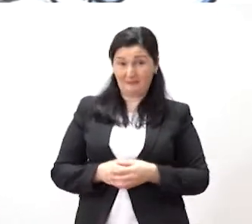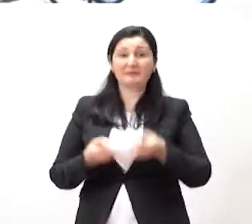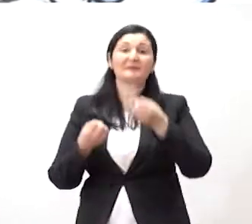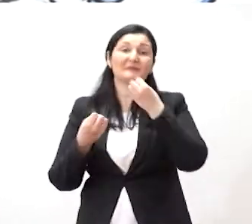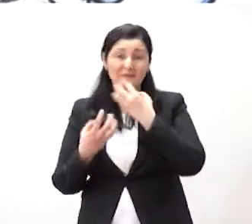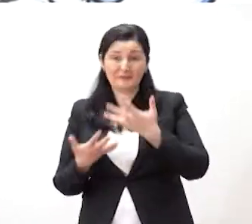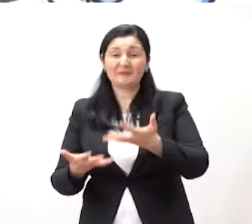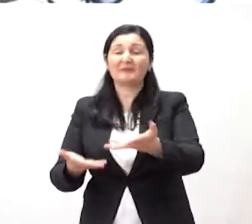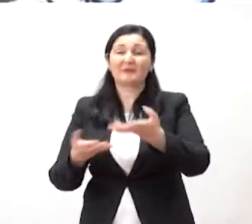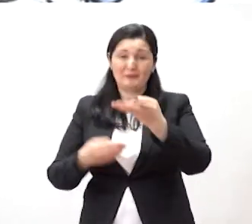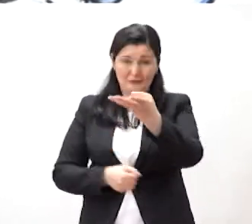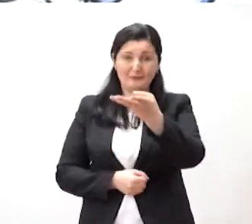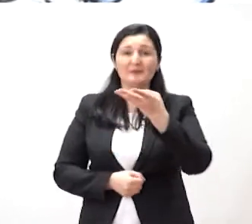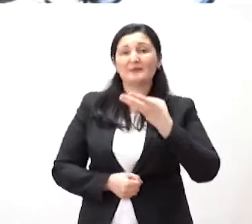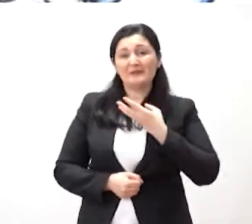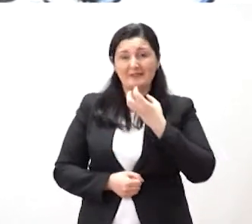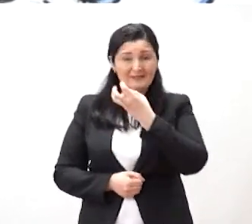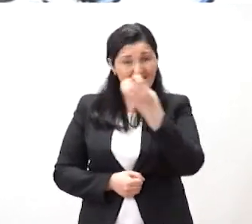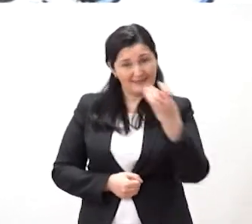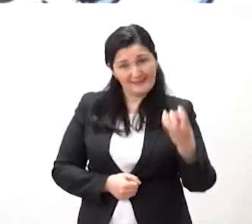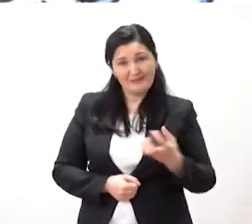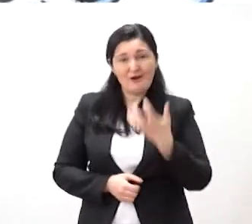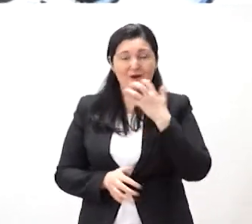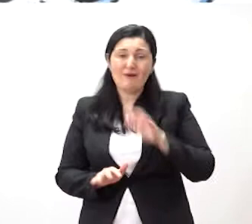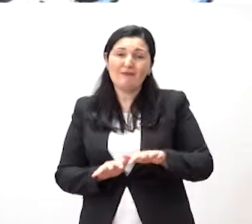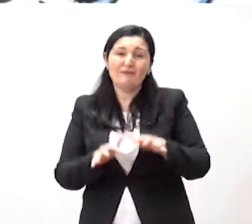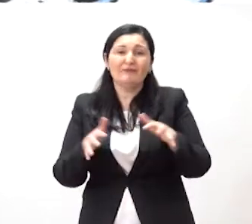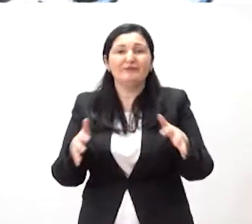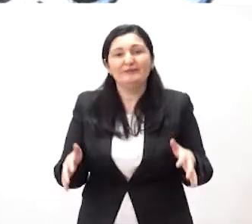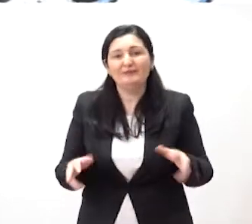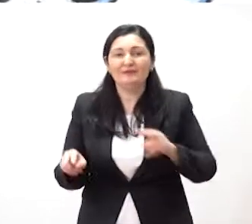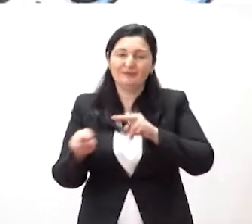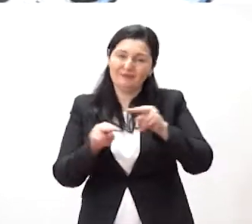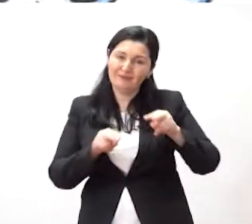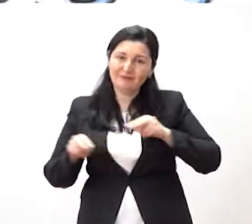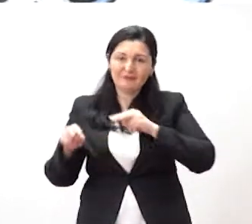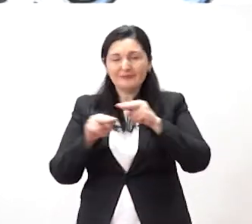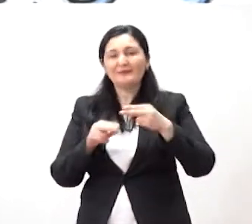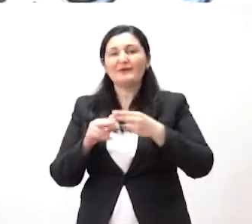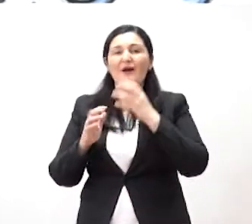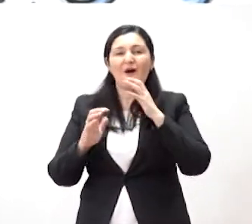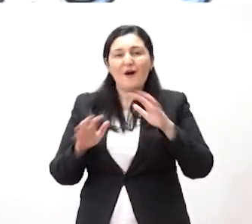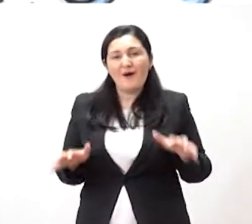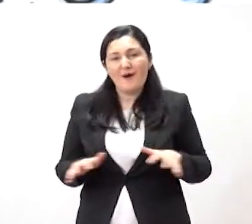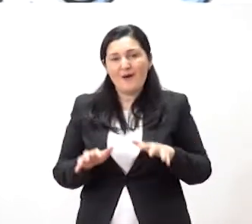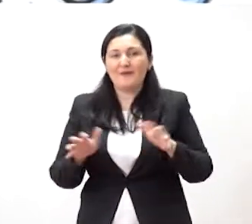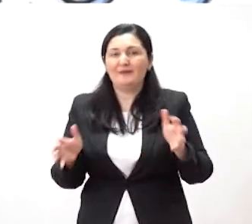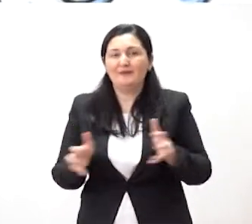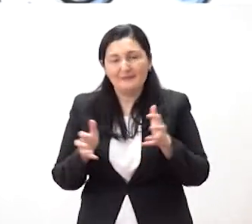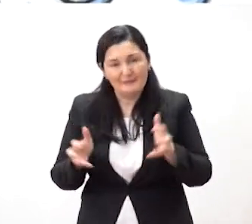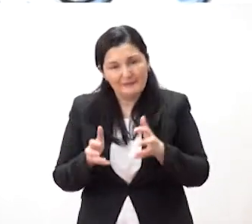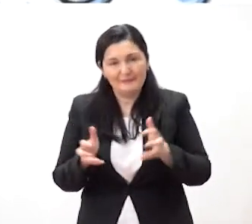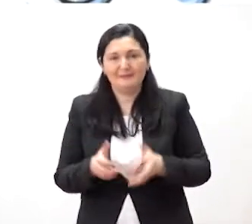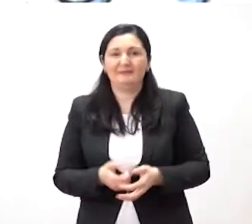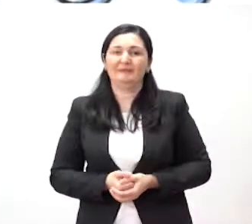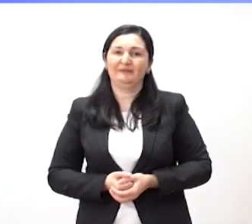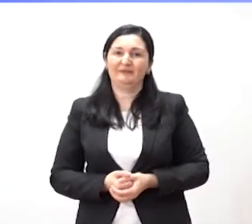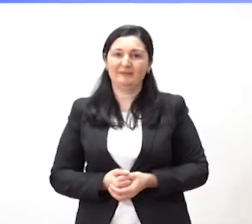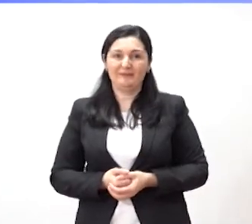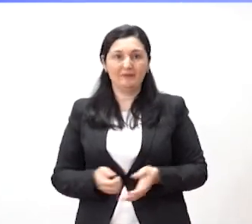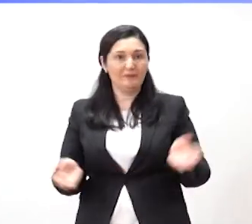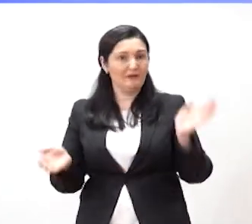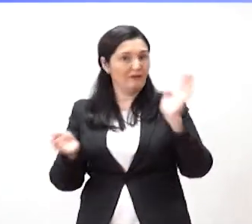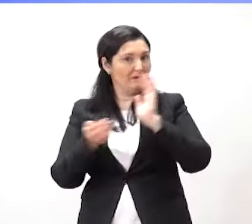است غازی عزیز و چهار دانه تخم غاز را هم به زیر پر و بالش گرفت.